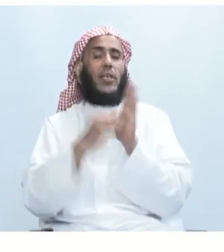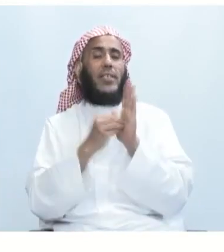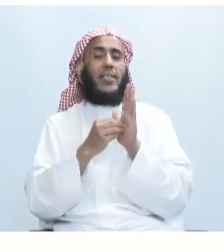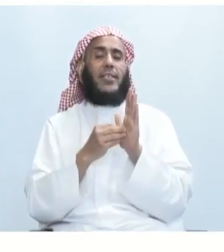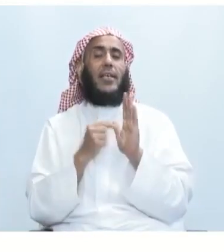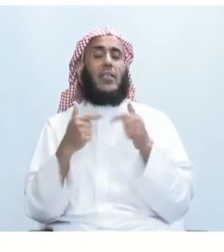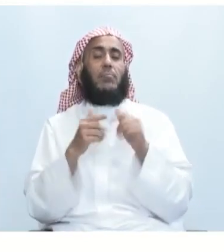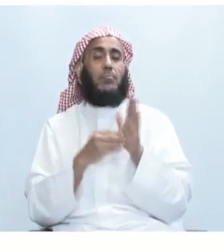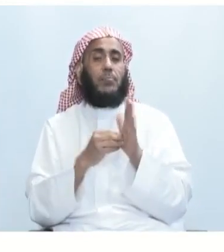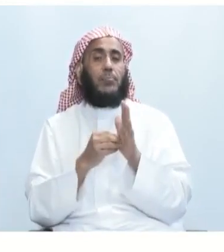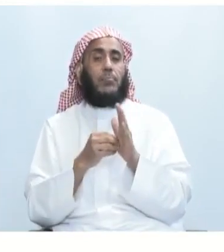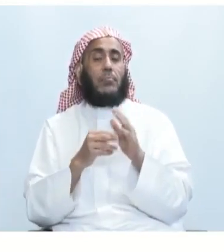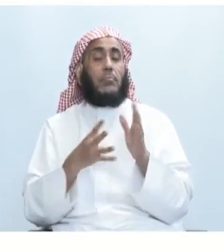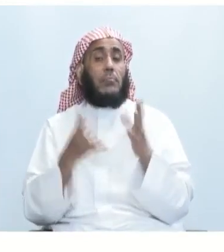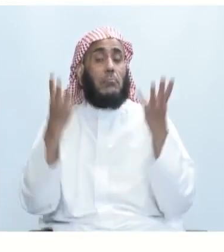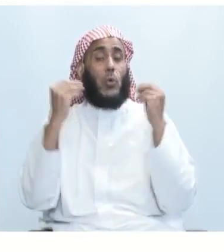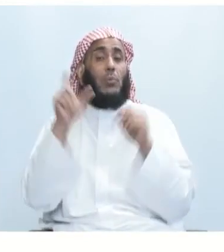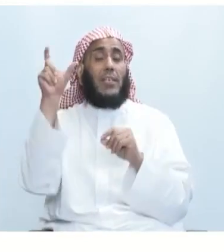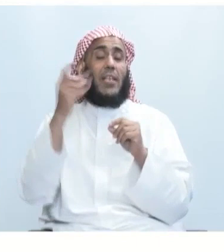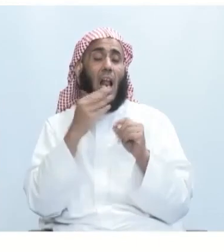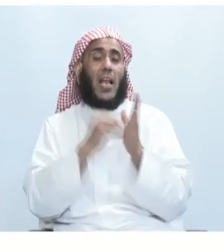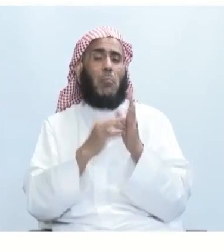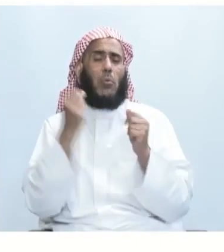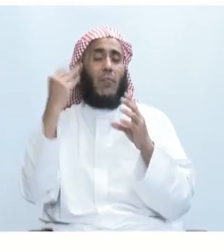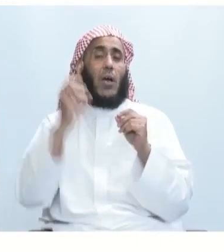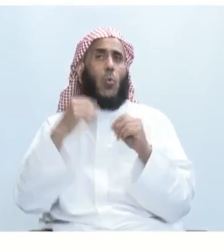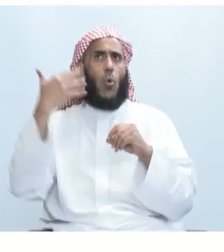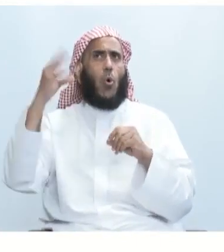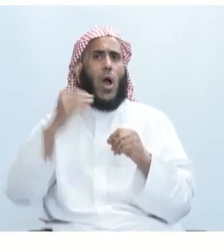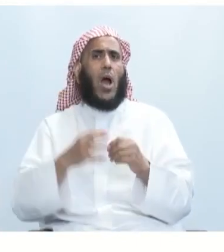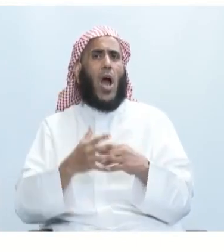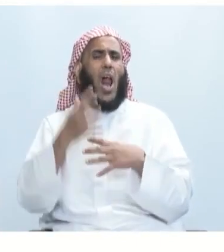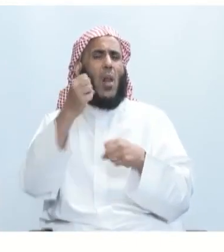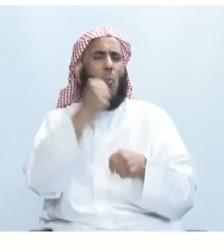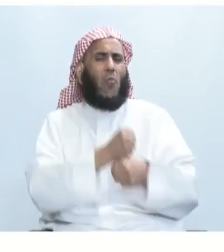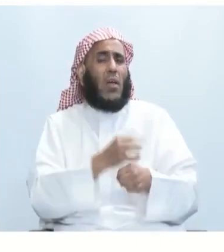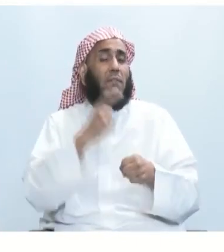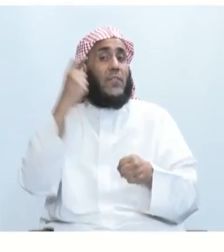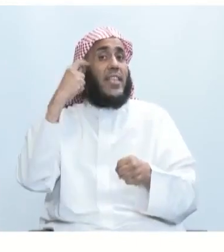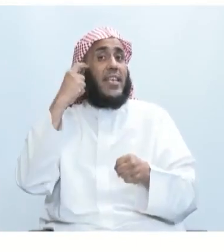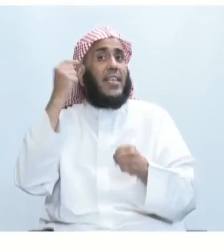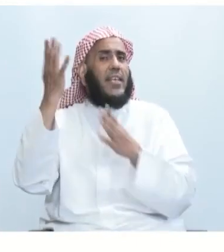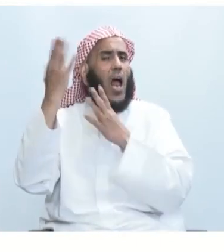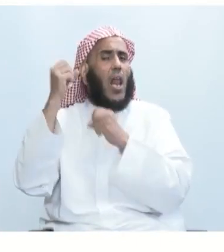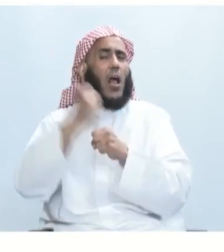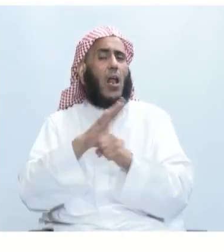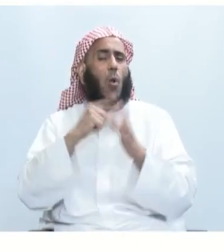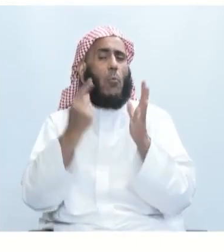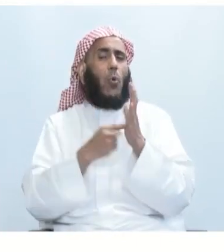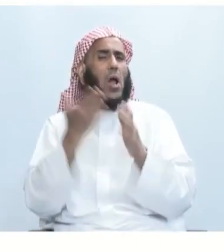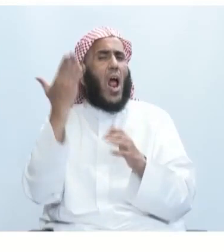التي يعبر عنها الن مومات القار هي الموما والافكار والرؤى المخزونه في ذهن القار حول الموضوع يعني